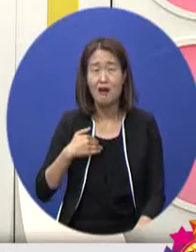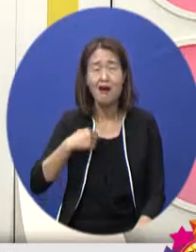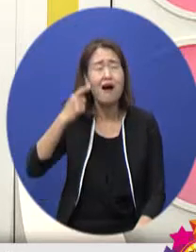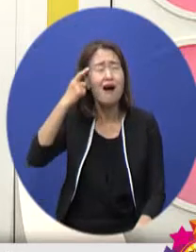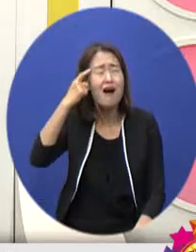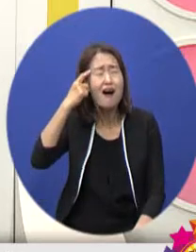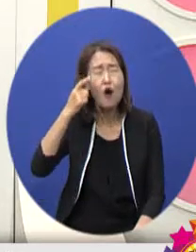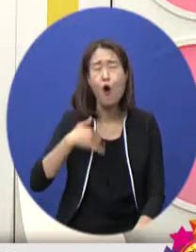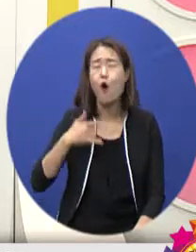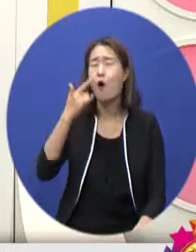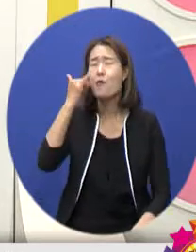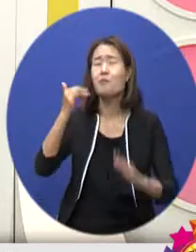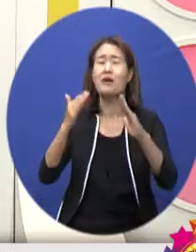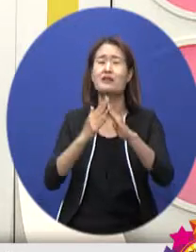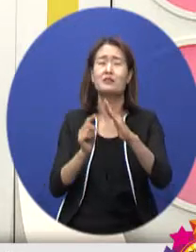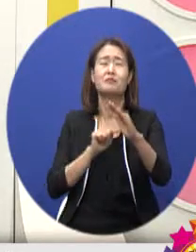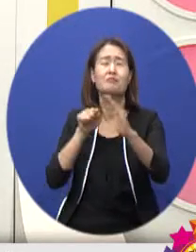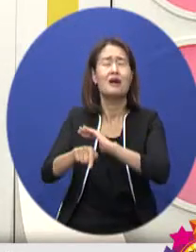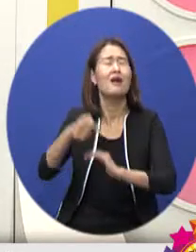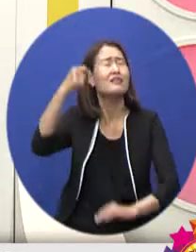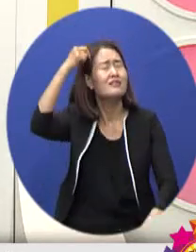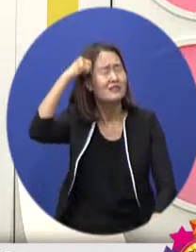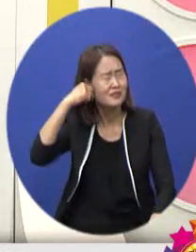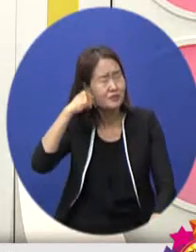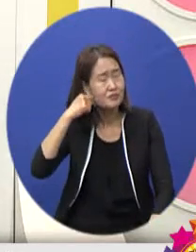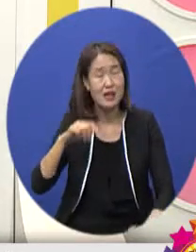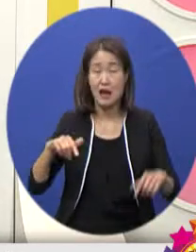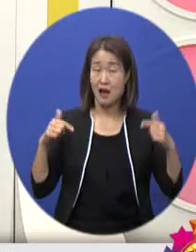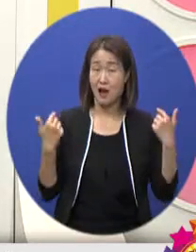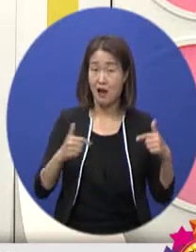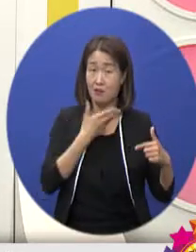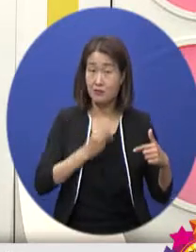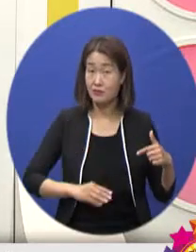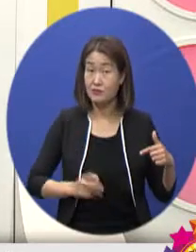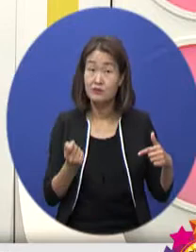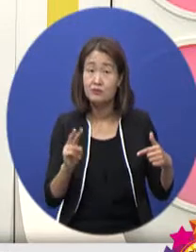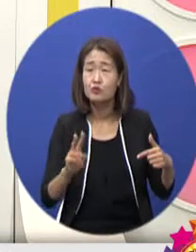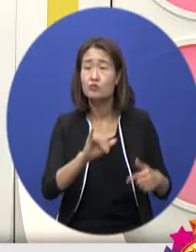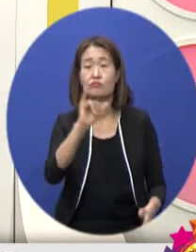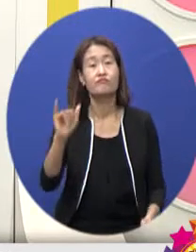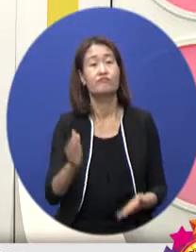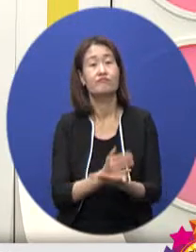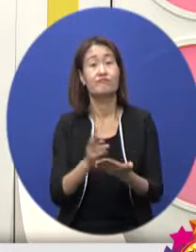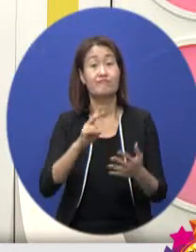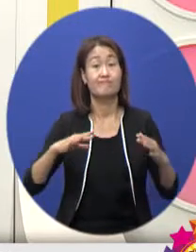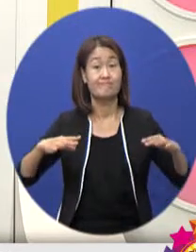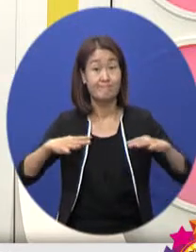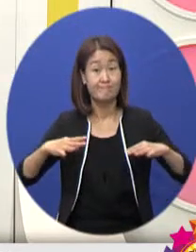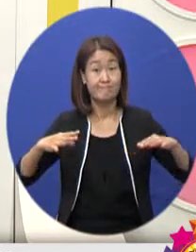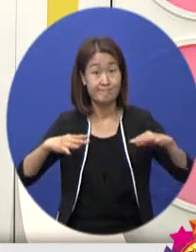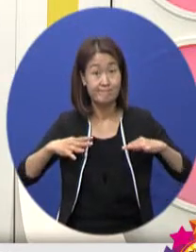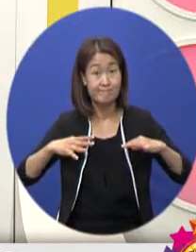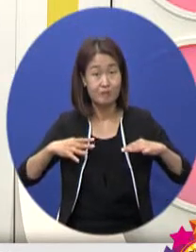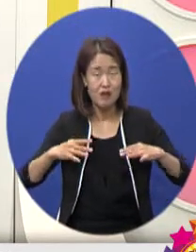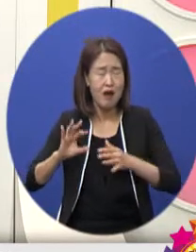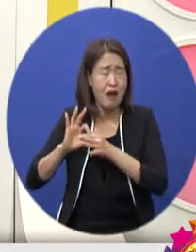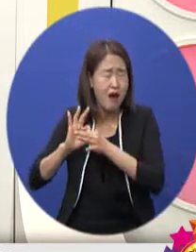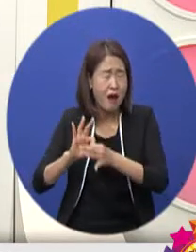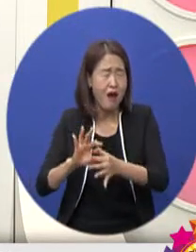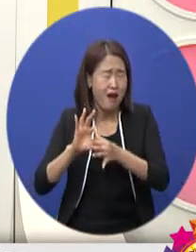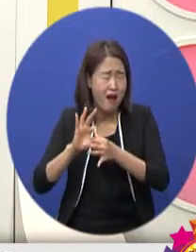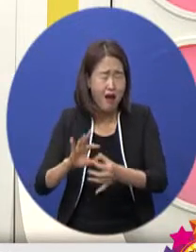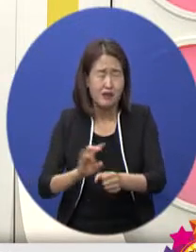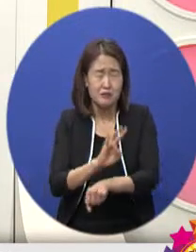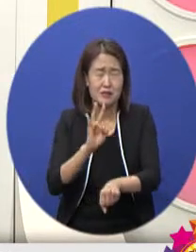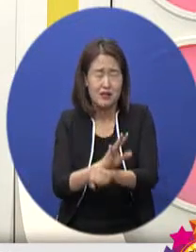같아요. 우리 복지TV가 아주 나날이 이렇게 전국 나눔 노래자랑을 긴 시간에 방송을 하고